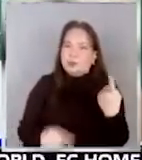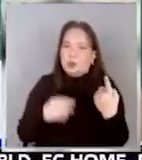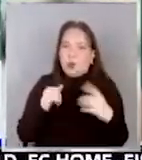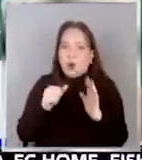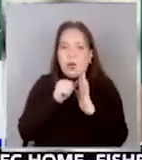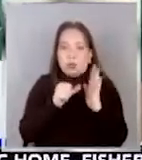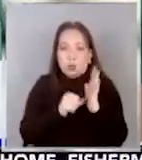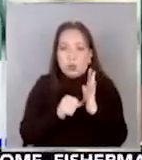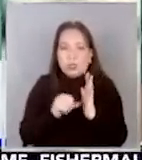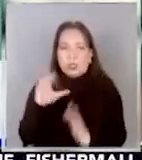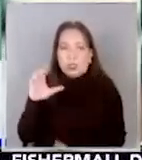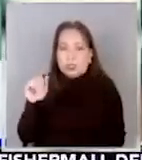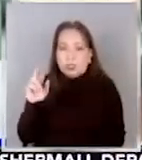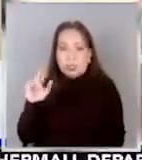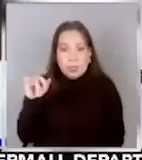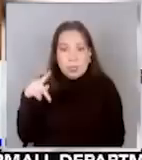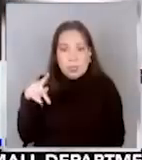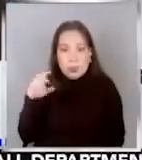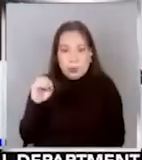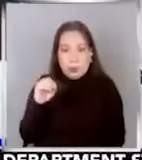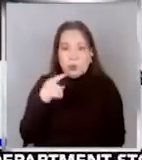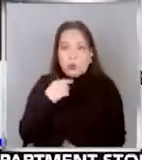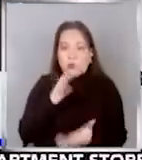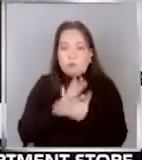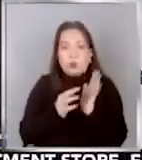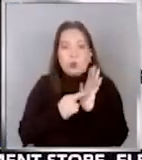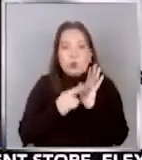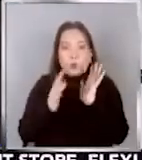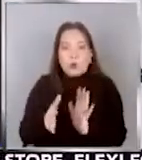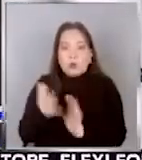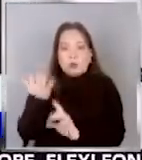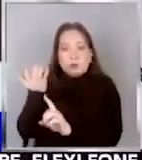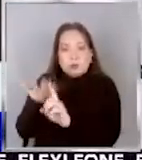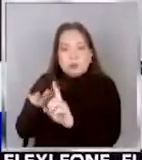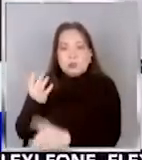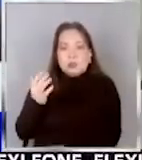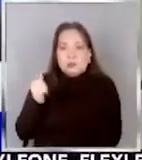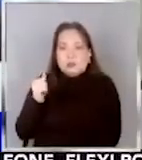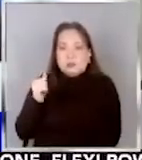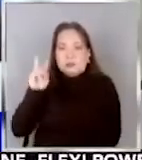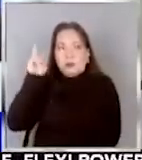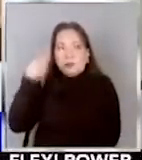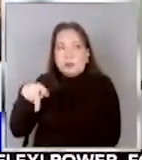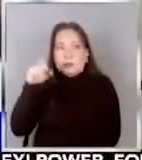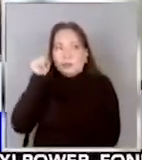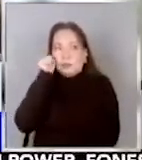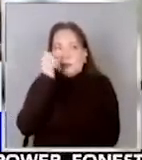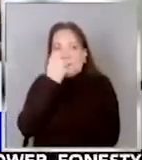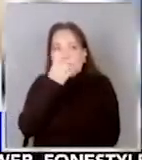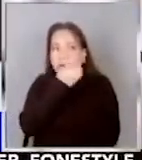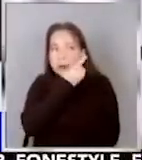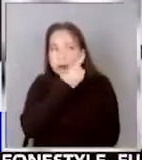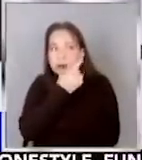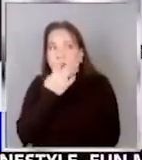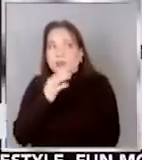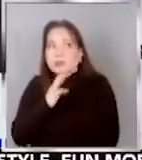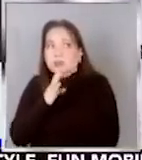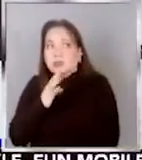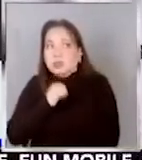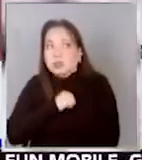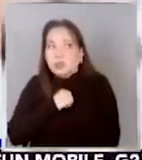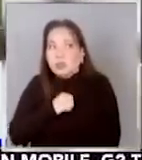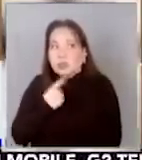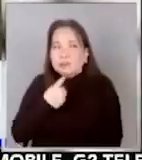na si Vice President Sara Duterte. Pagpasensyahan niyo na lang po, medyo kinakabang kasi pinasubo niya pa kasi ako. Sa